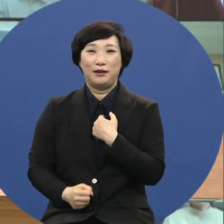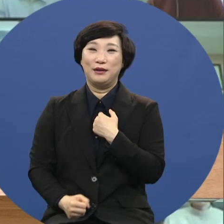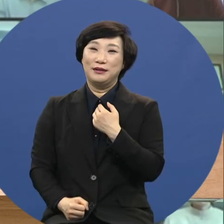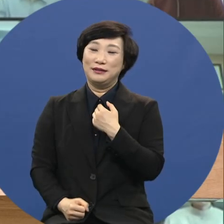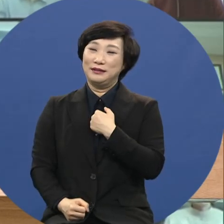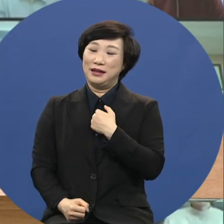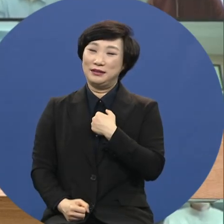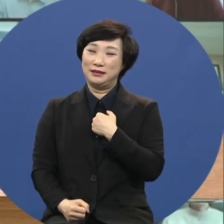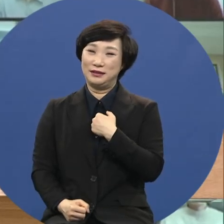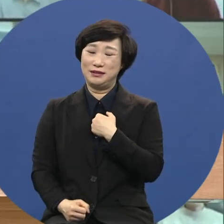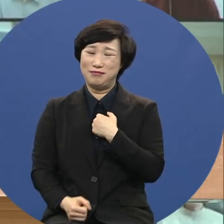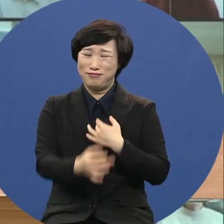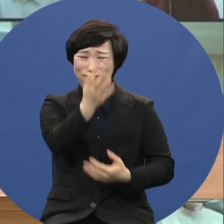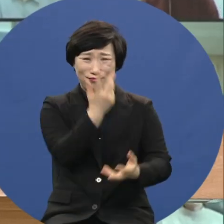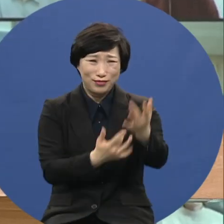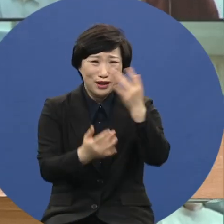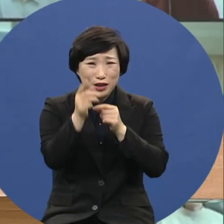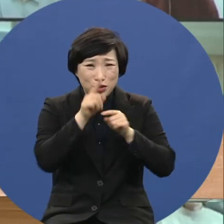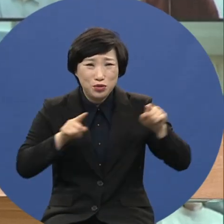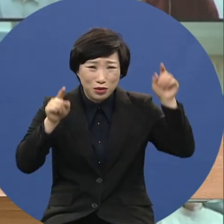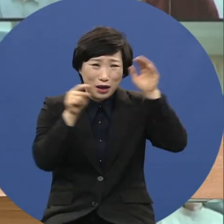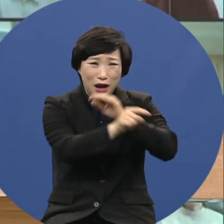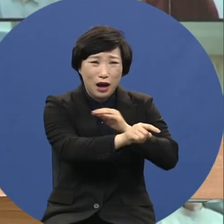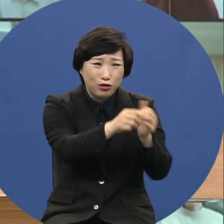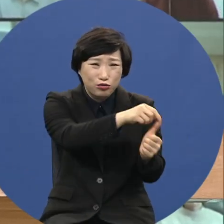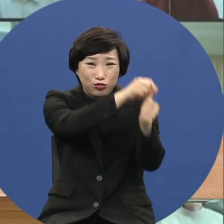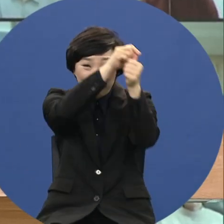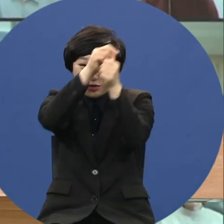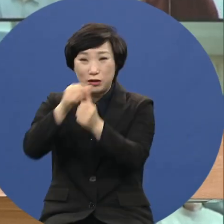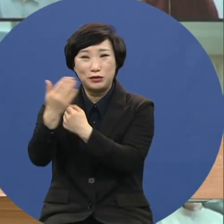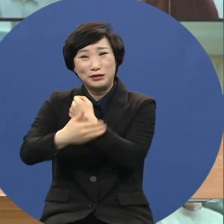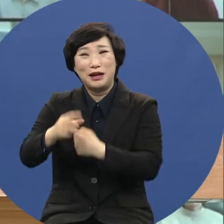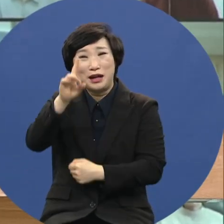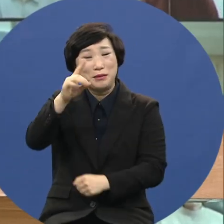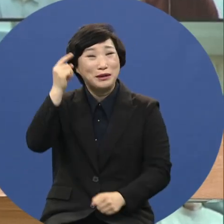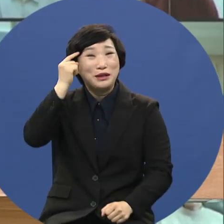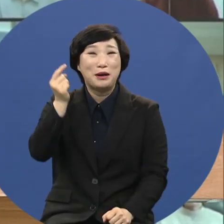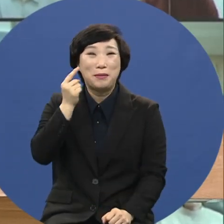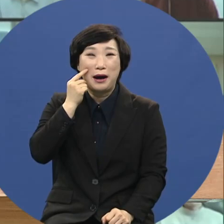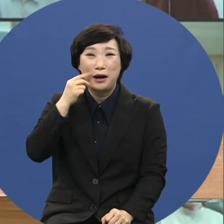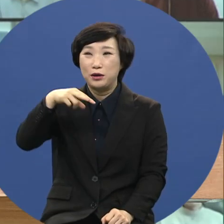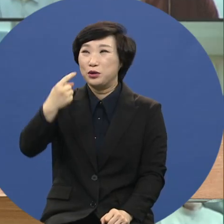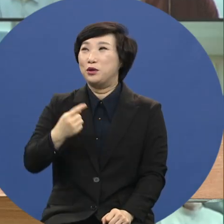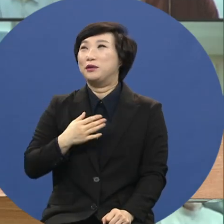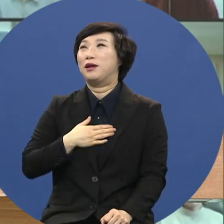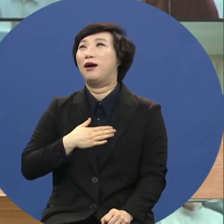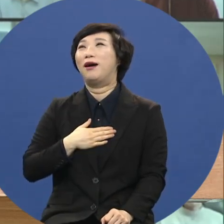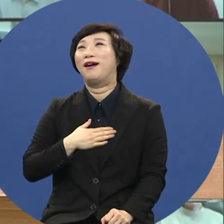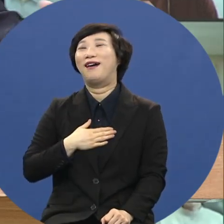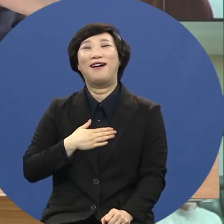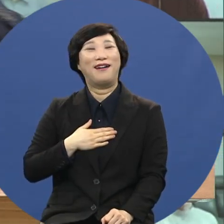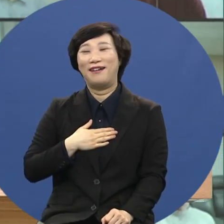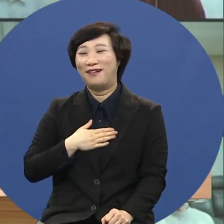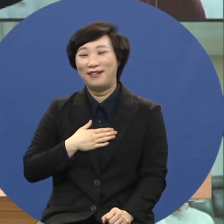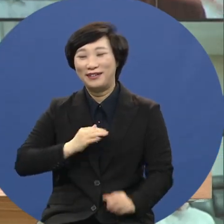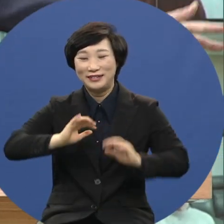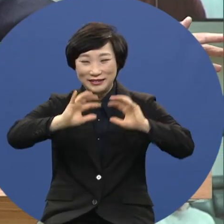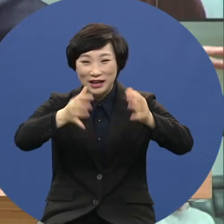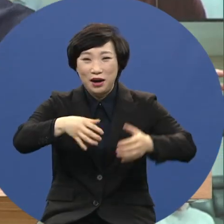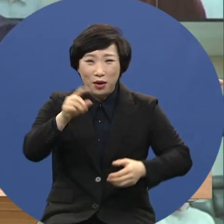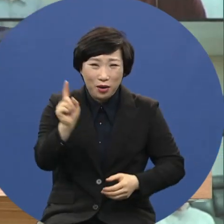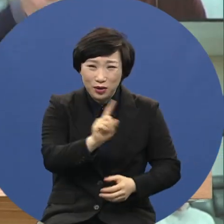나는 불타는 지옥에서 구원받은 이 은혜만 해도 이거는 이 세상에